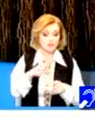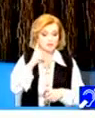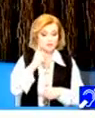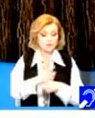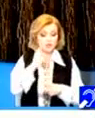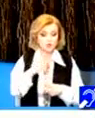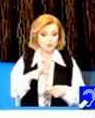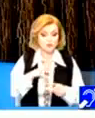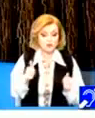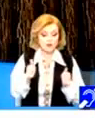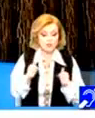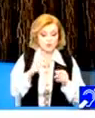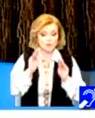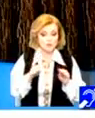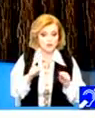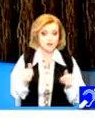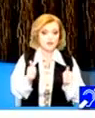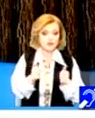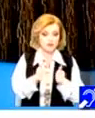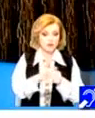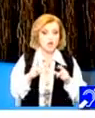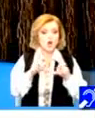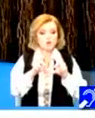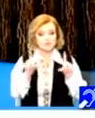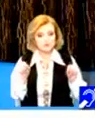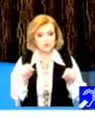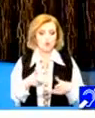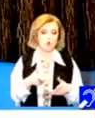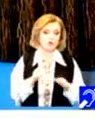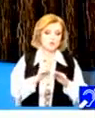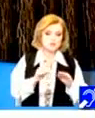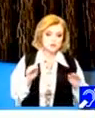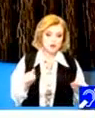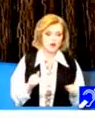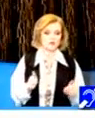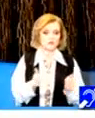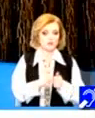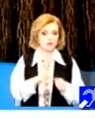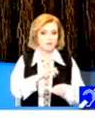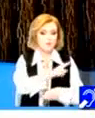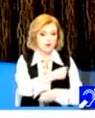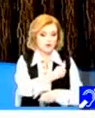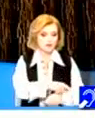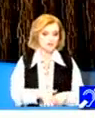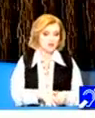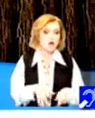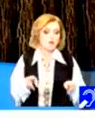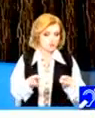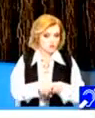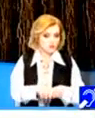mică de 200 de metri față de școli, grădinițe, spitale sau policlinici, interdicția este trecută cu vederea în mod